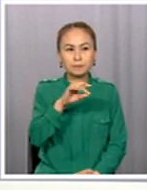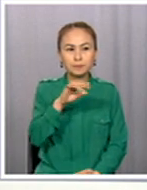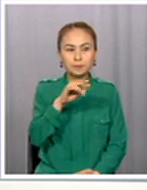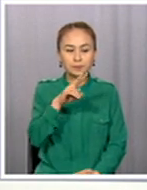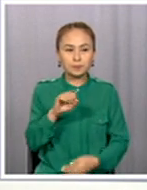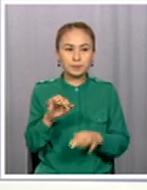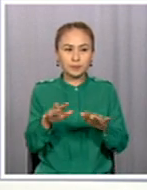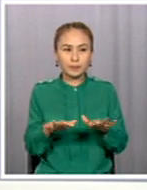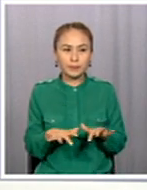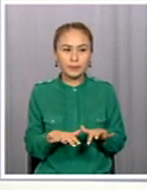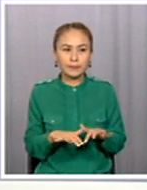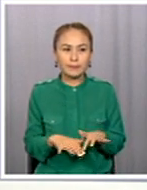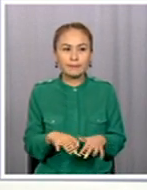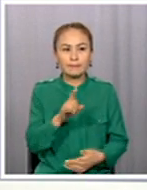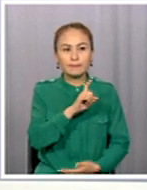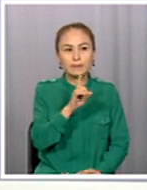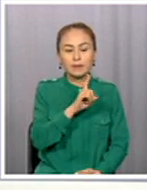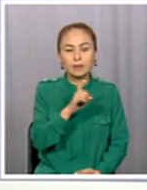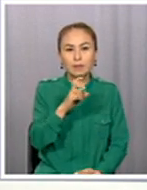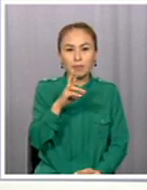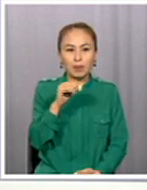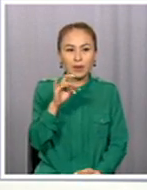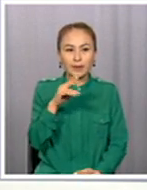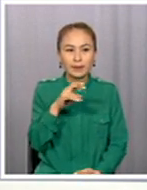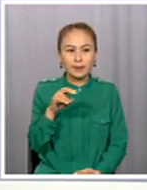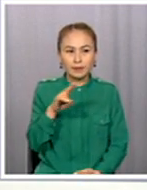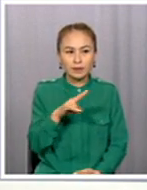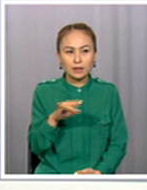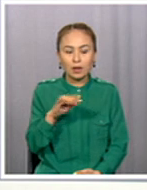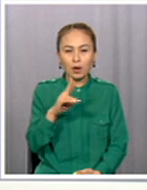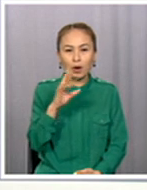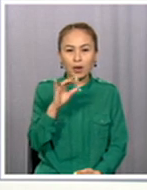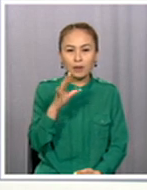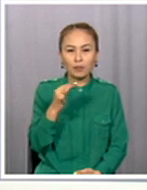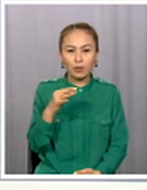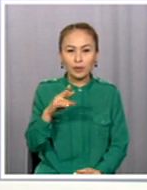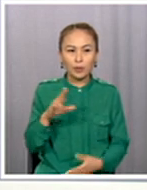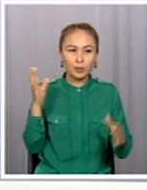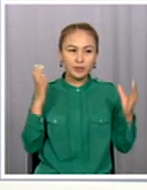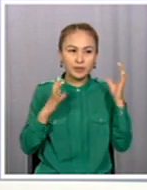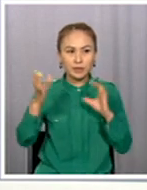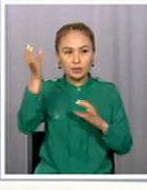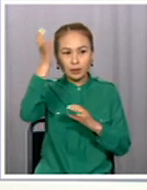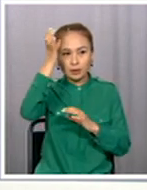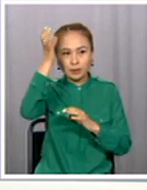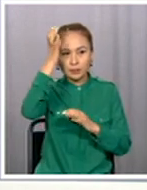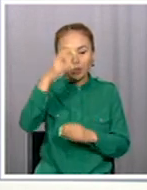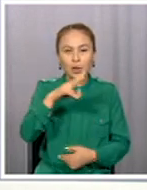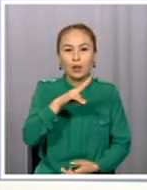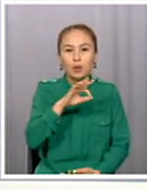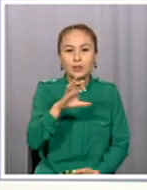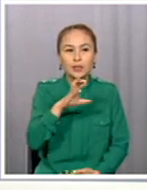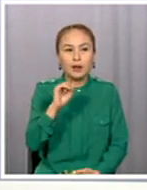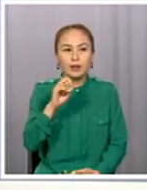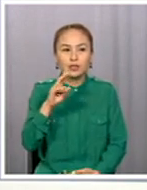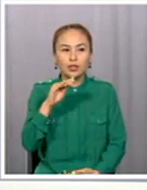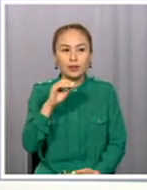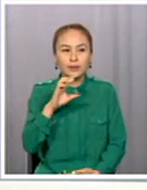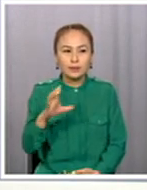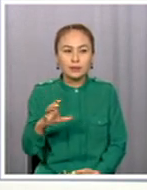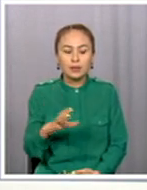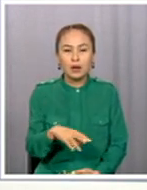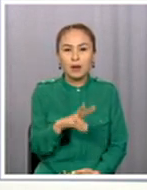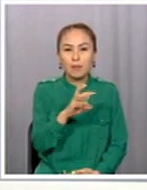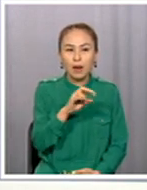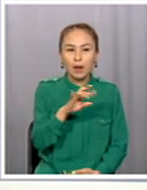компьютер. Хьюлетт-Паккард және Калифорния университетінің ғалымдары Лос-Анджелес